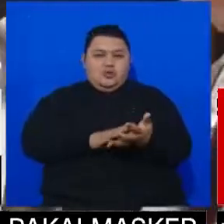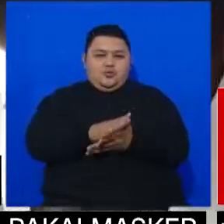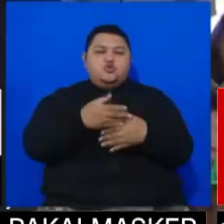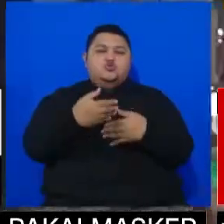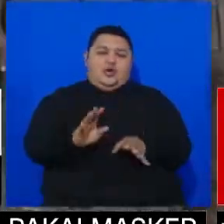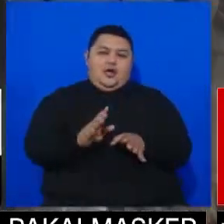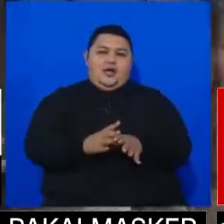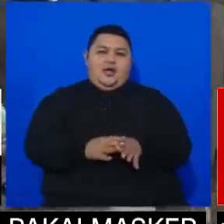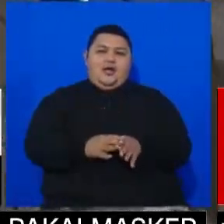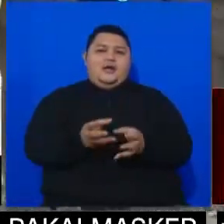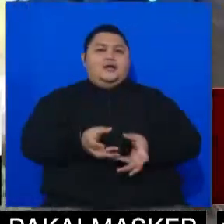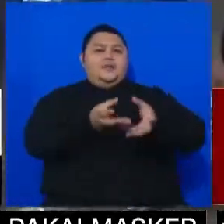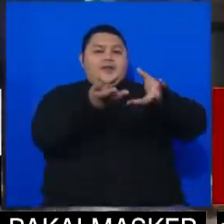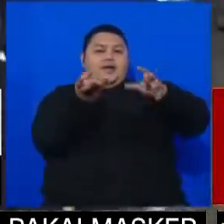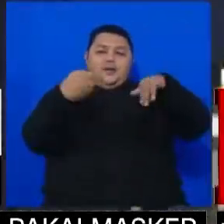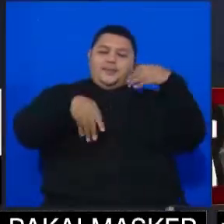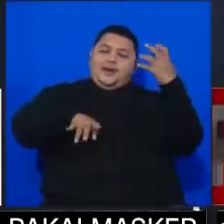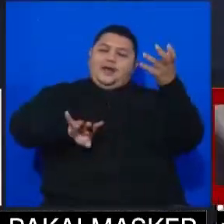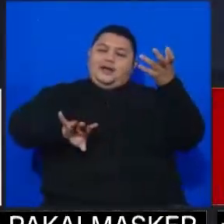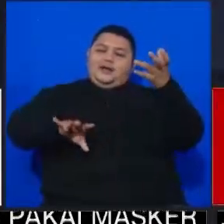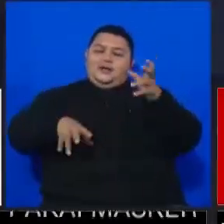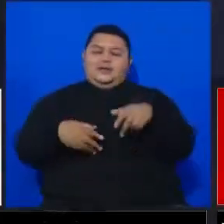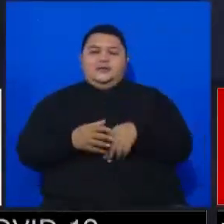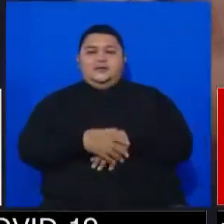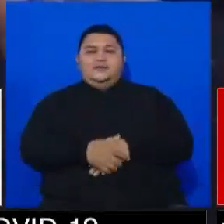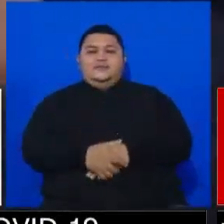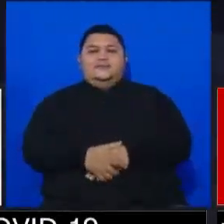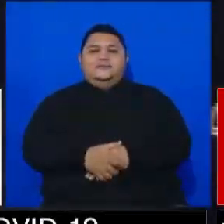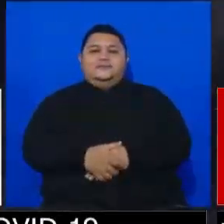tersebut diberikan kepada penari dalam arak-arakan.